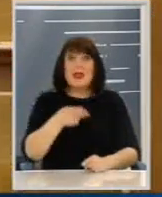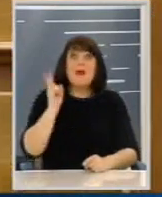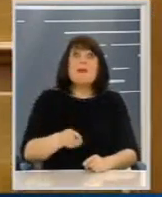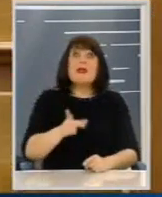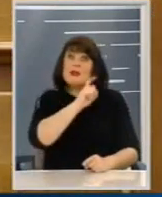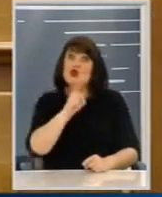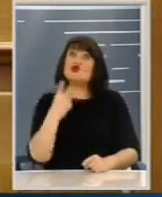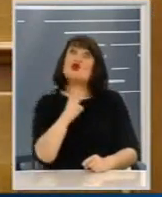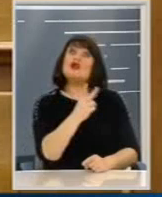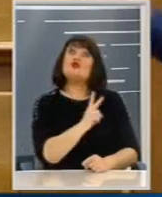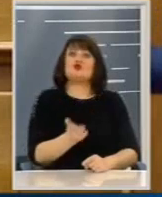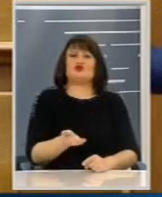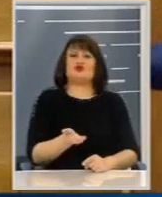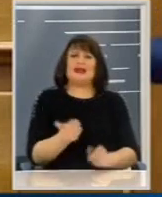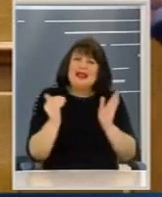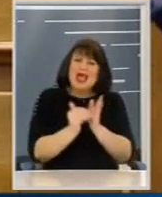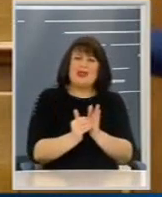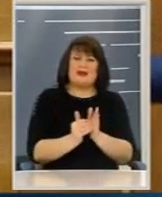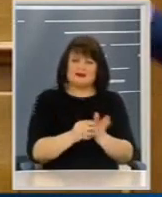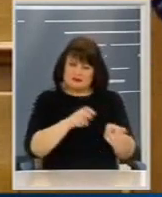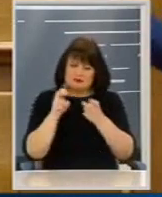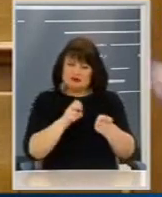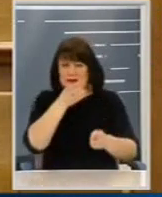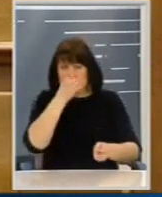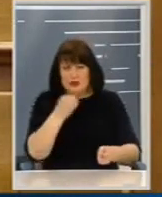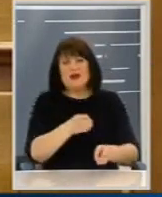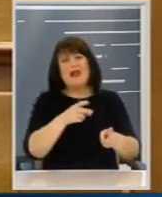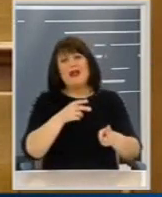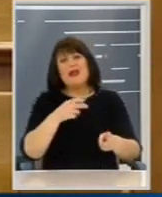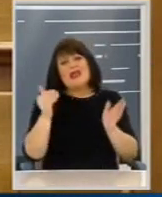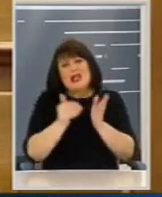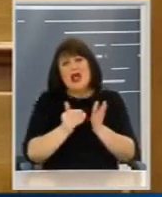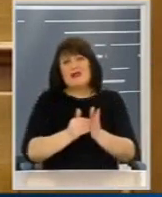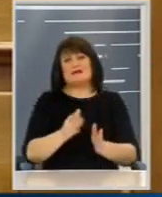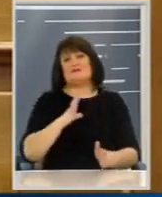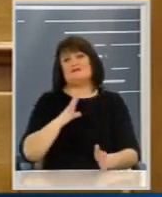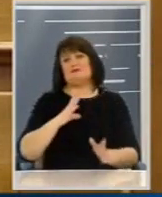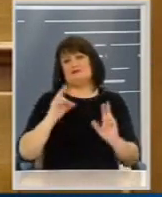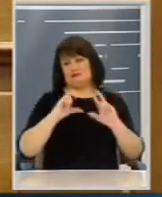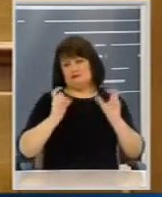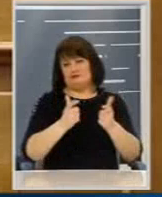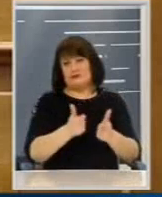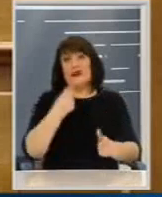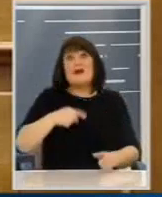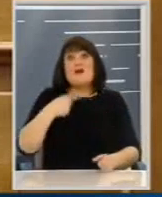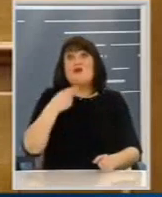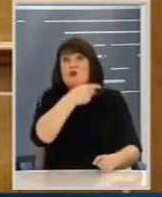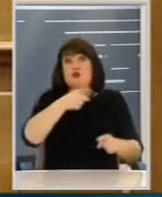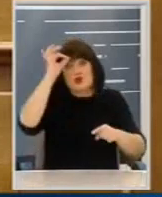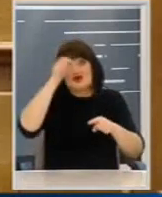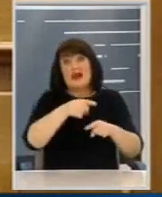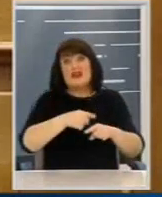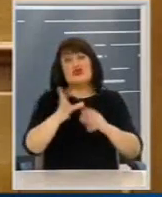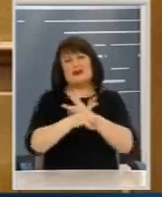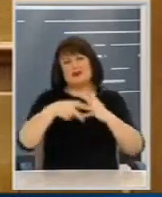ζωή τους. Αυτούς λοιπόν προσβάλλετε και αφισβητείτε όταν έρχεστε εδώ στο Κοινοβούλιο και λέτε ότι η χώρα είναι κάτω από το έλεος της